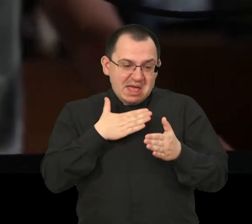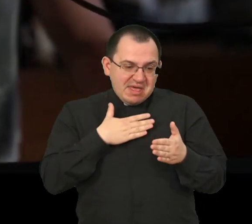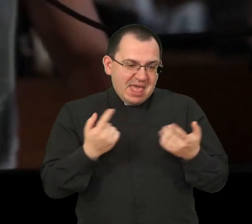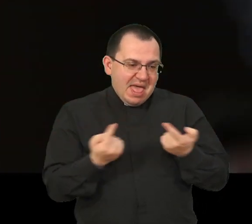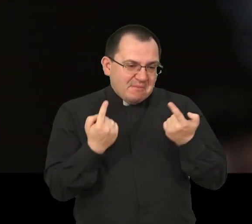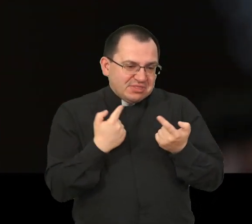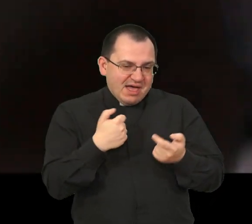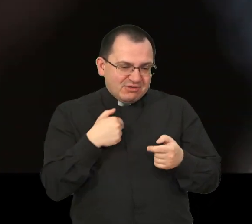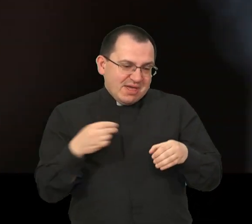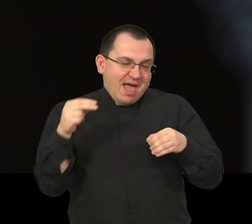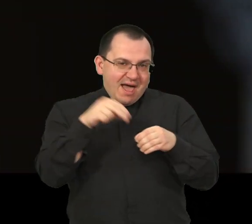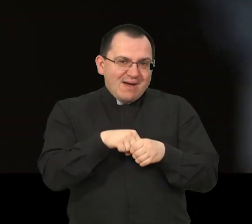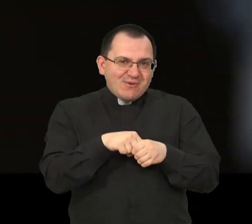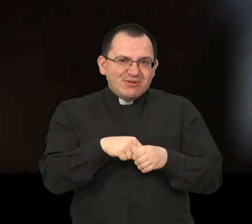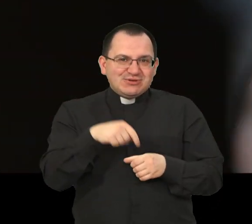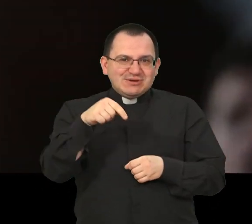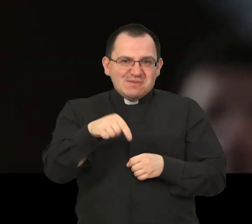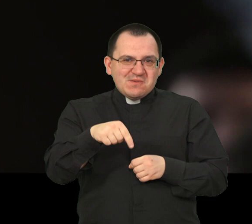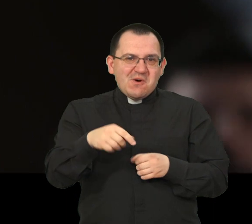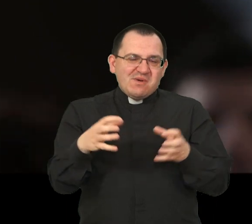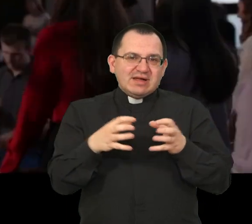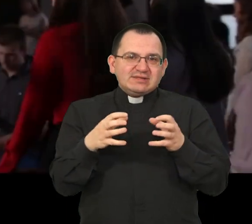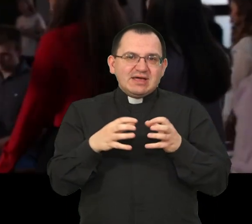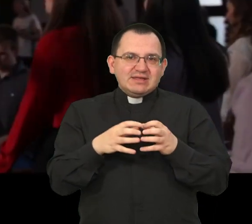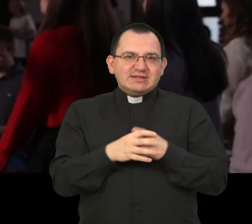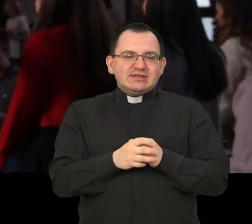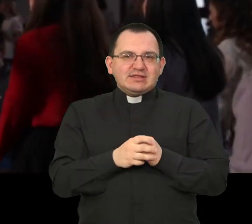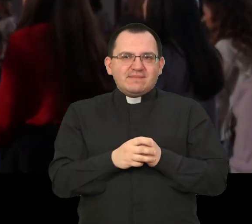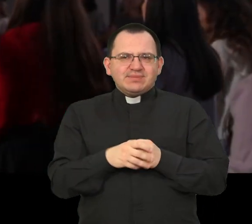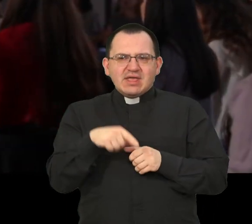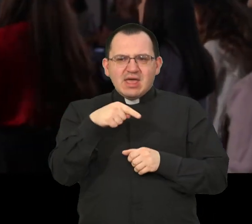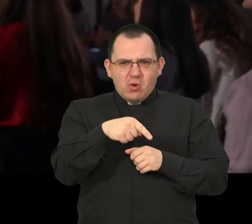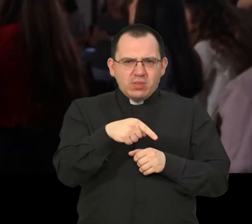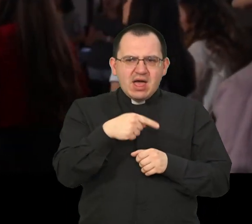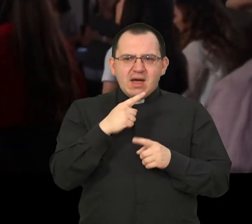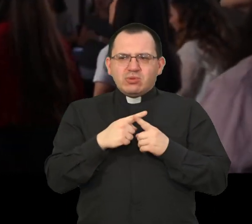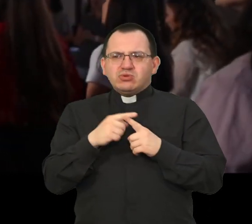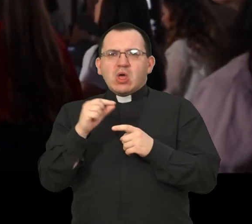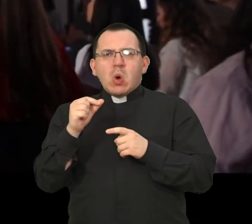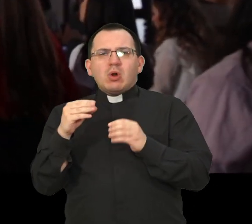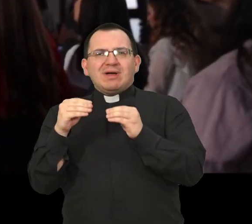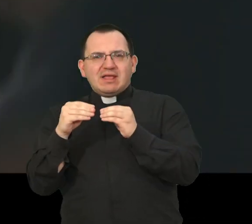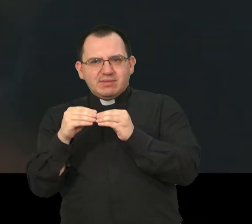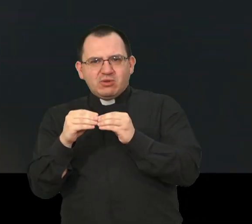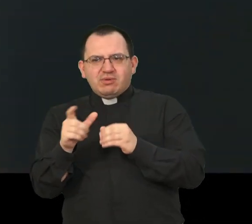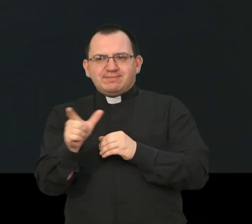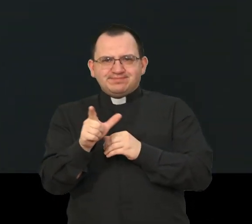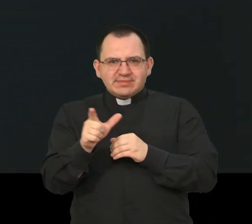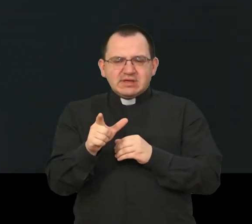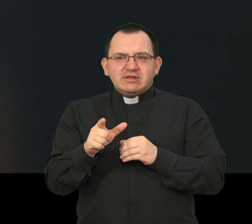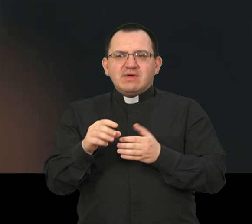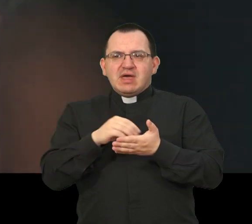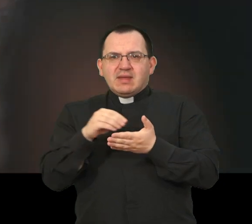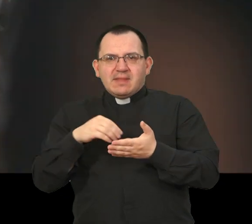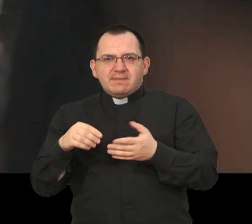jest, tad smo bili prijatelji samo. Ona je Romana Bilaver. Ona je autorica većine naših autorskih pjesama i